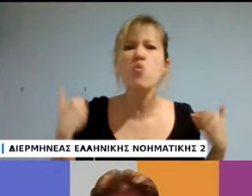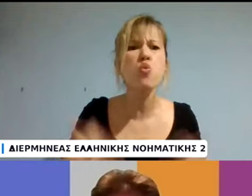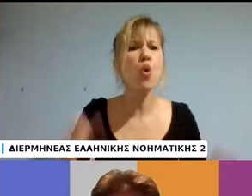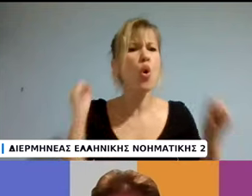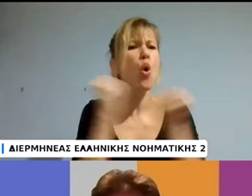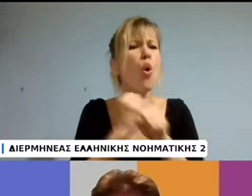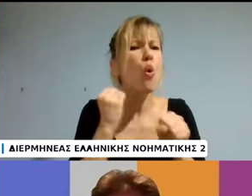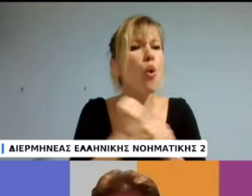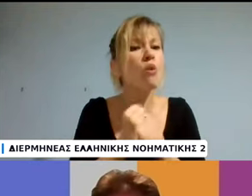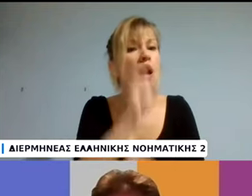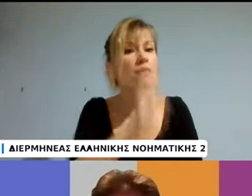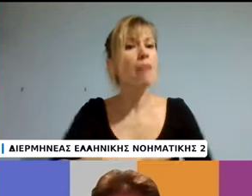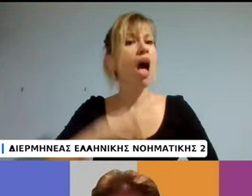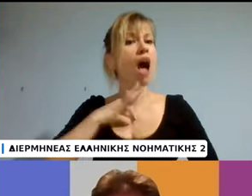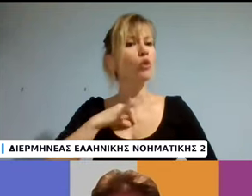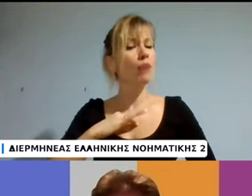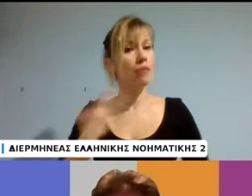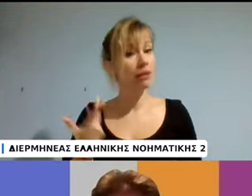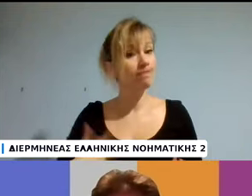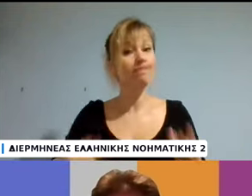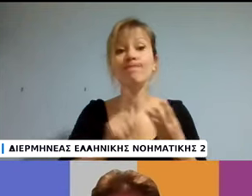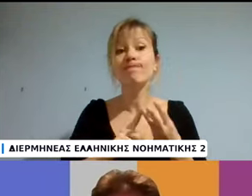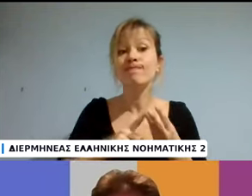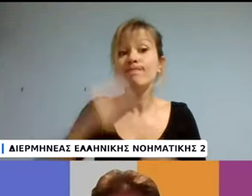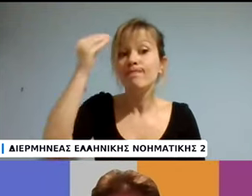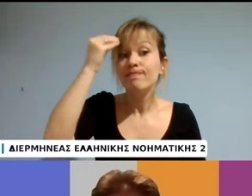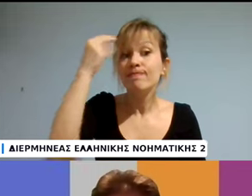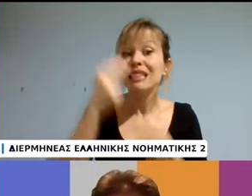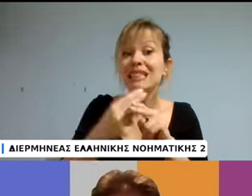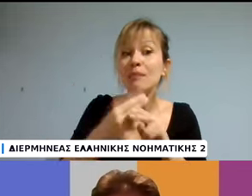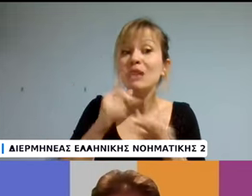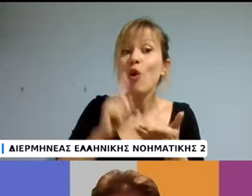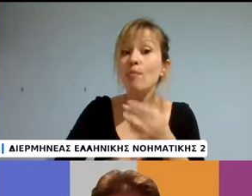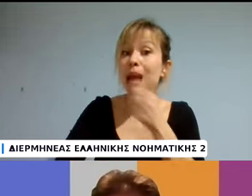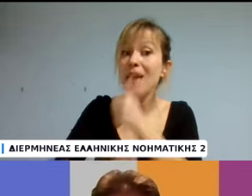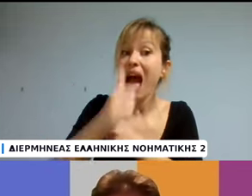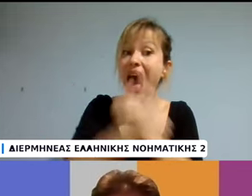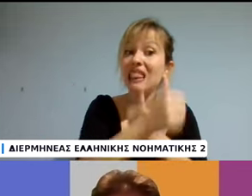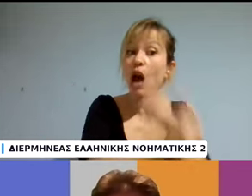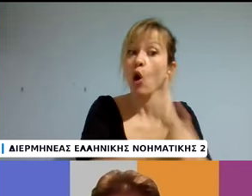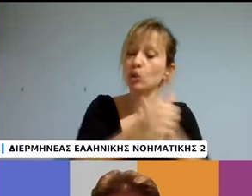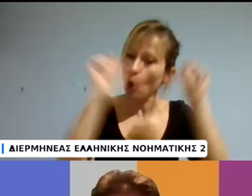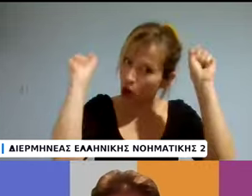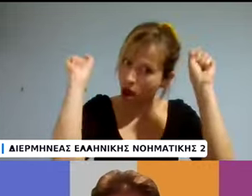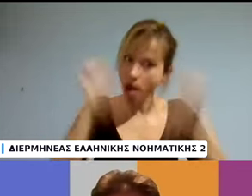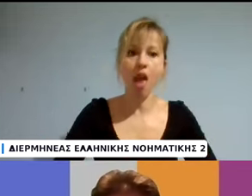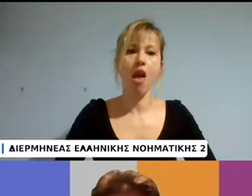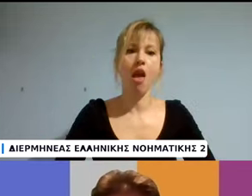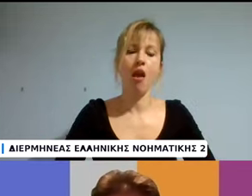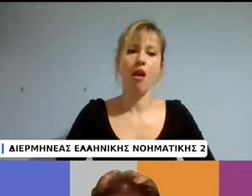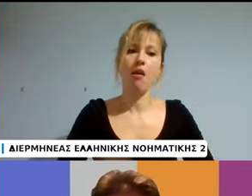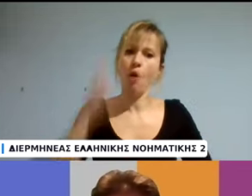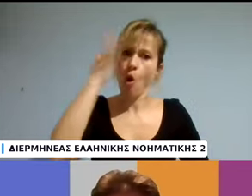τρίτον, να είμαστε ανταγωνιστικοί σε αυτή την αγορά, αν δεν τάξει να το πω, να είμαστε ανταγωνιστικοί, αλλά